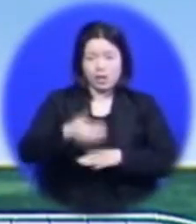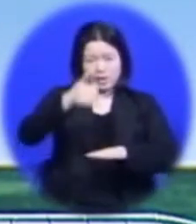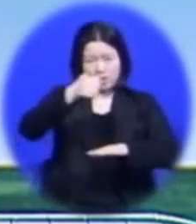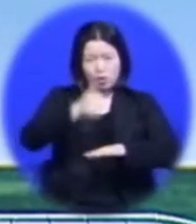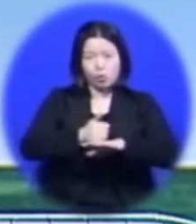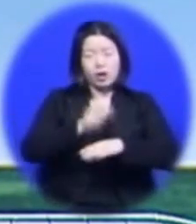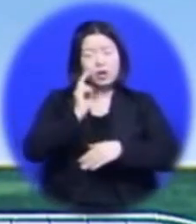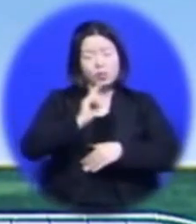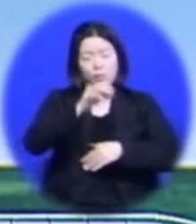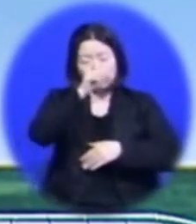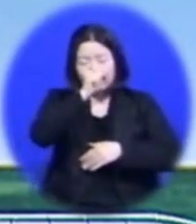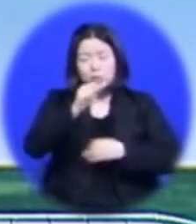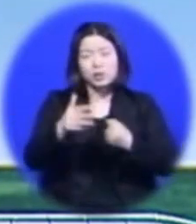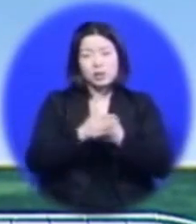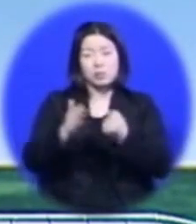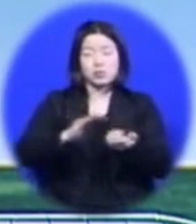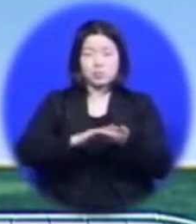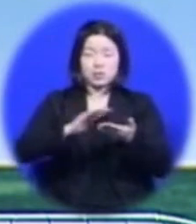좋으니까.